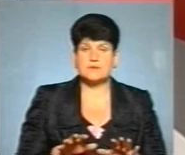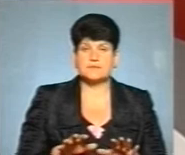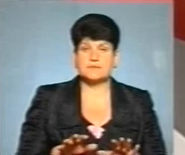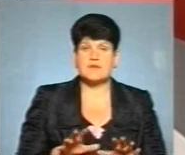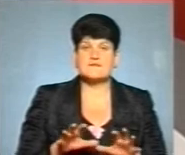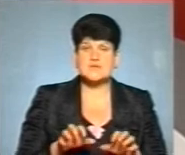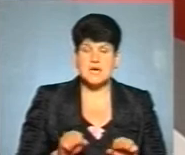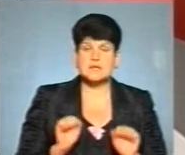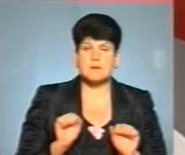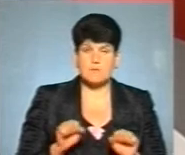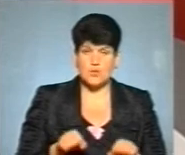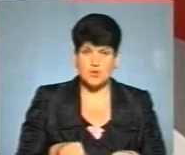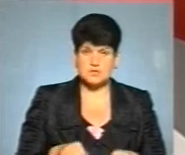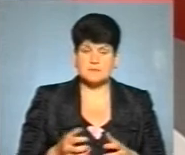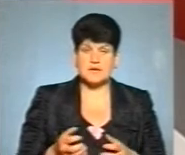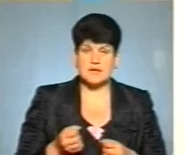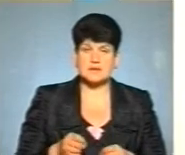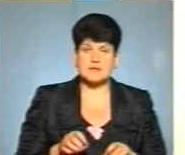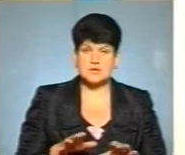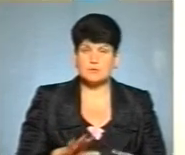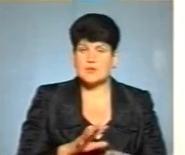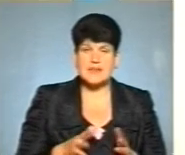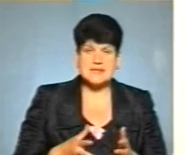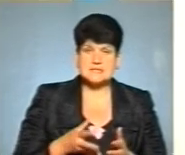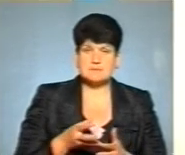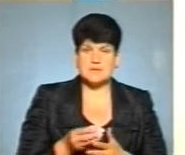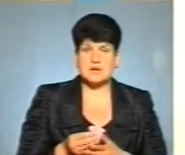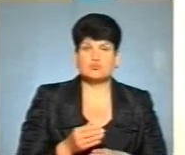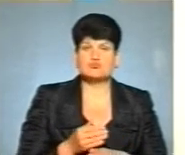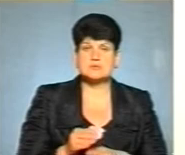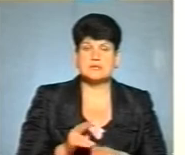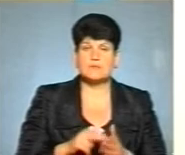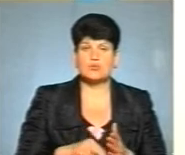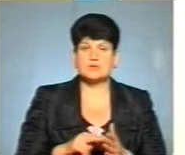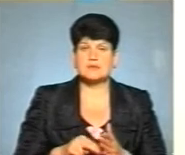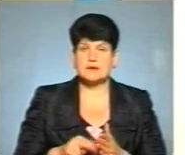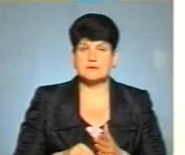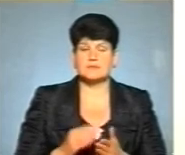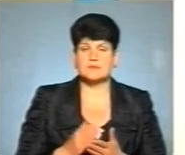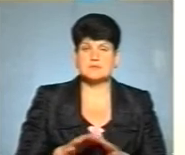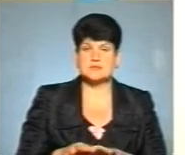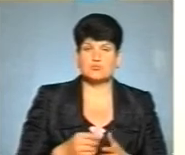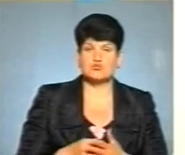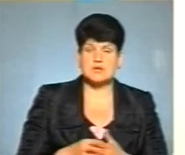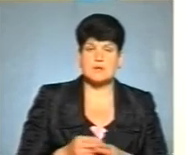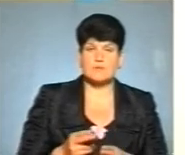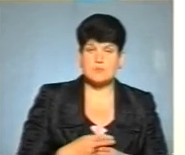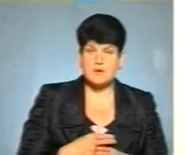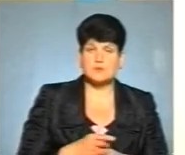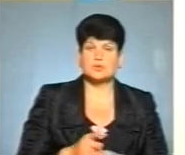орган місцевої влади може, тобто прийняти рішення про несплату, наприклад, там частини податків, які йдуть в місцевий бюджет, тобто позбавлені, так,